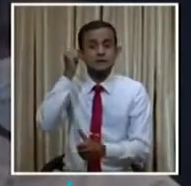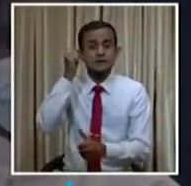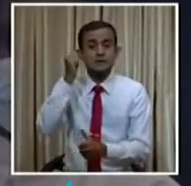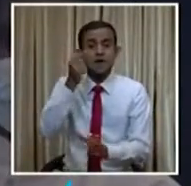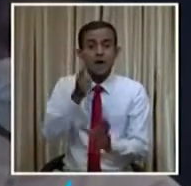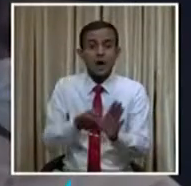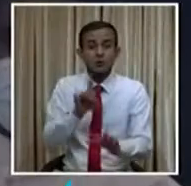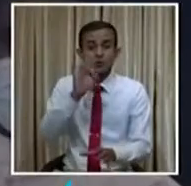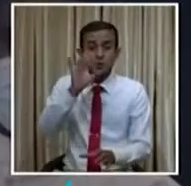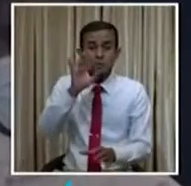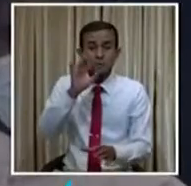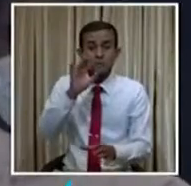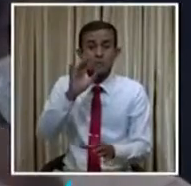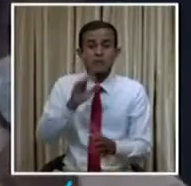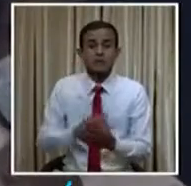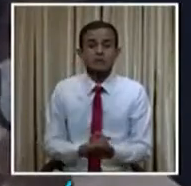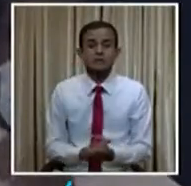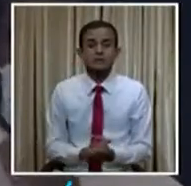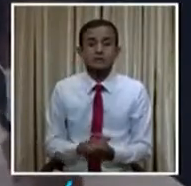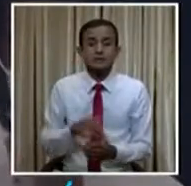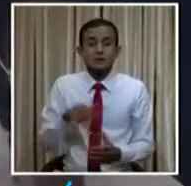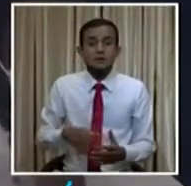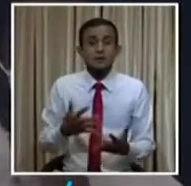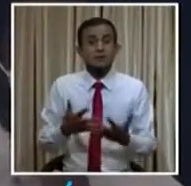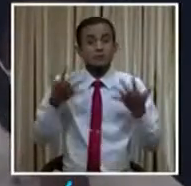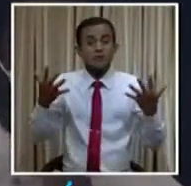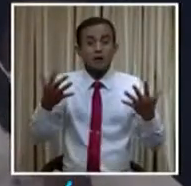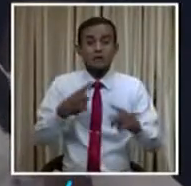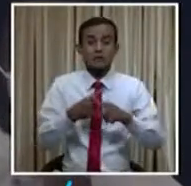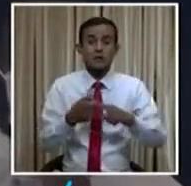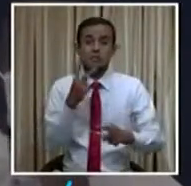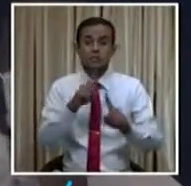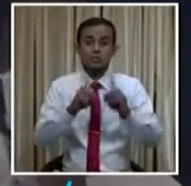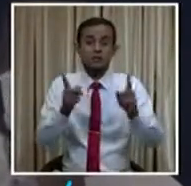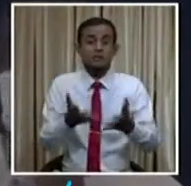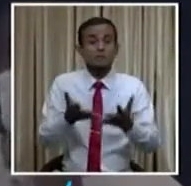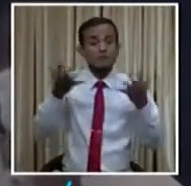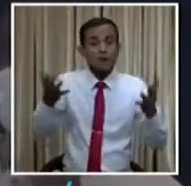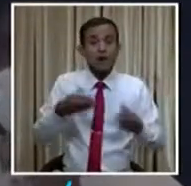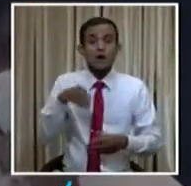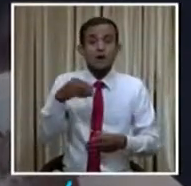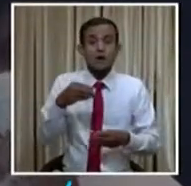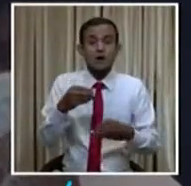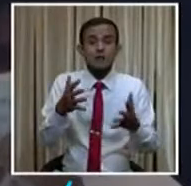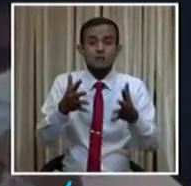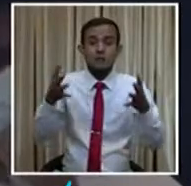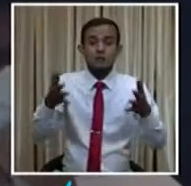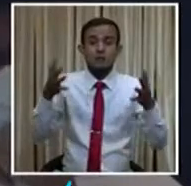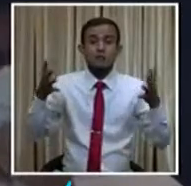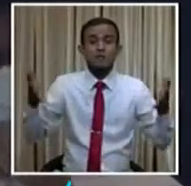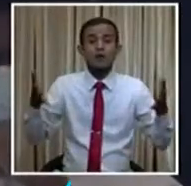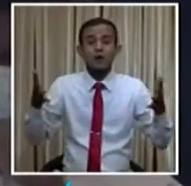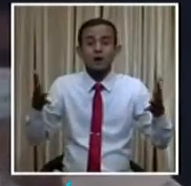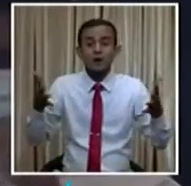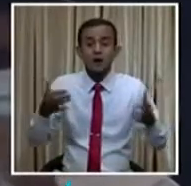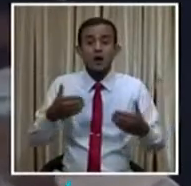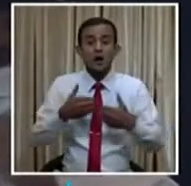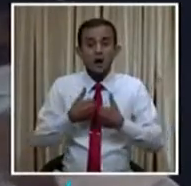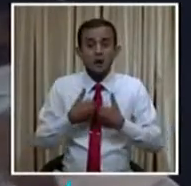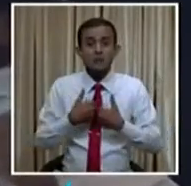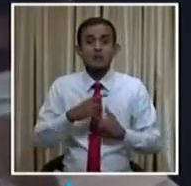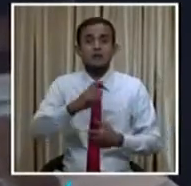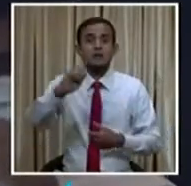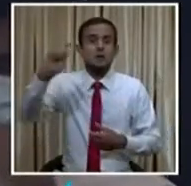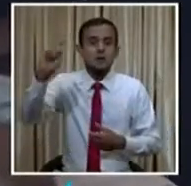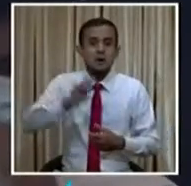අවුරුදු 15ක් යනකොට මේසා විශාල දහගුණයක් අපේ ණය ප්‍රසාරණය වෙලා තියෙනවා අපේ